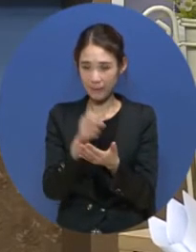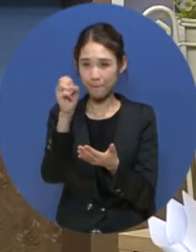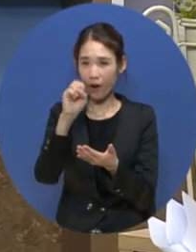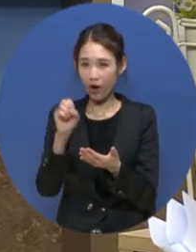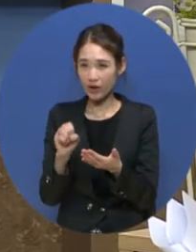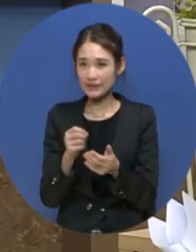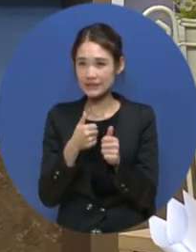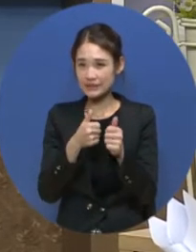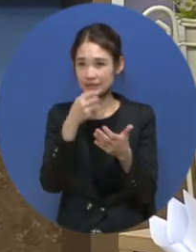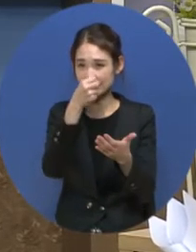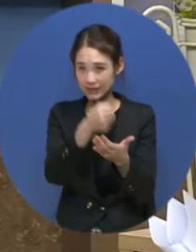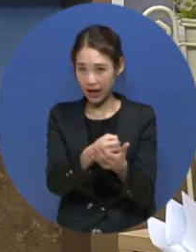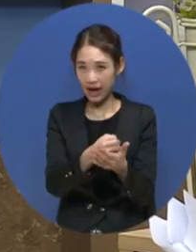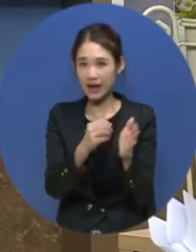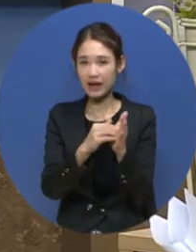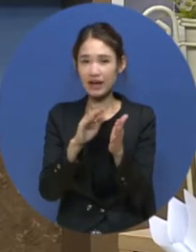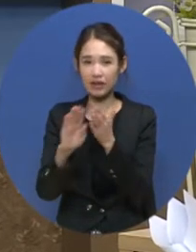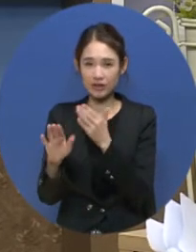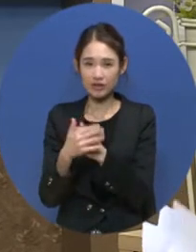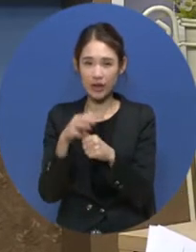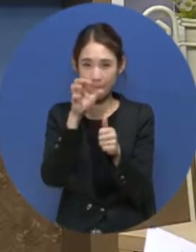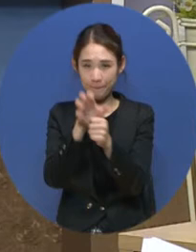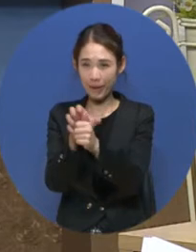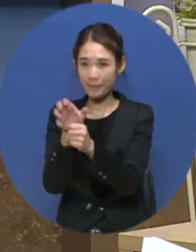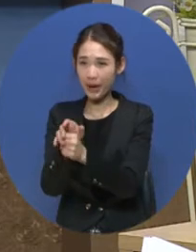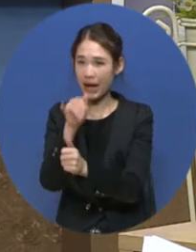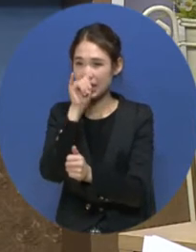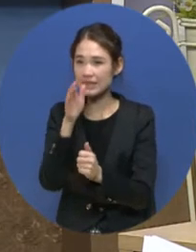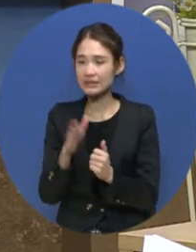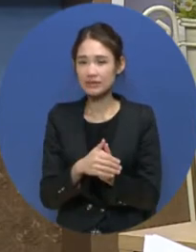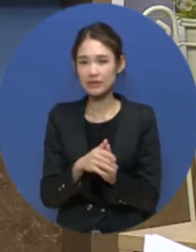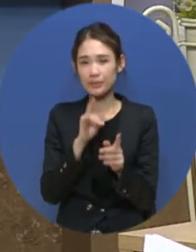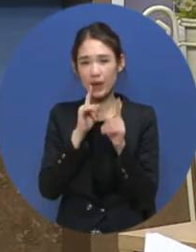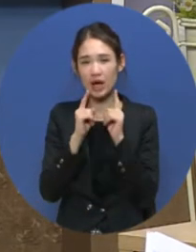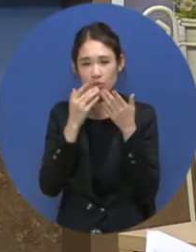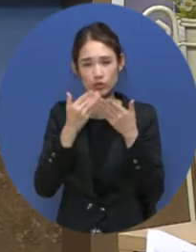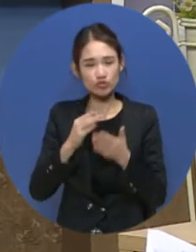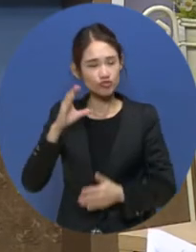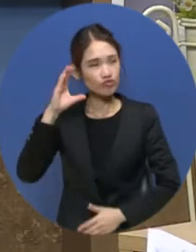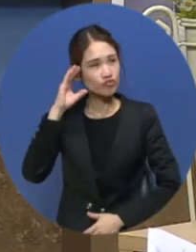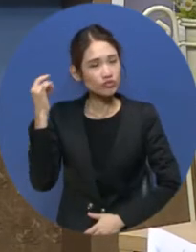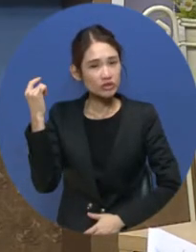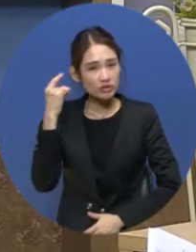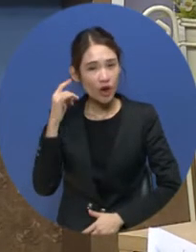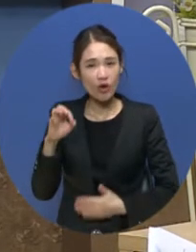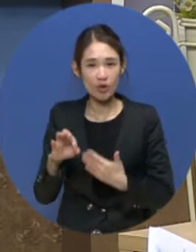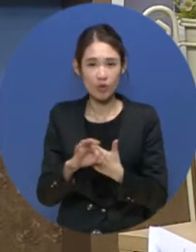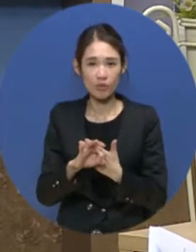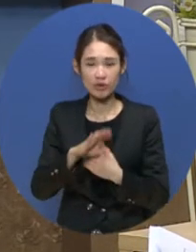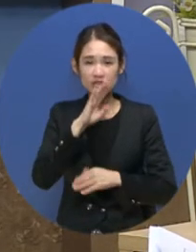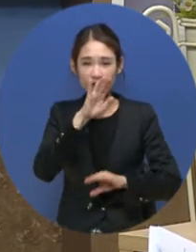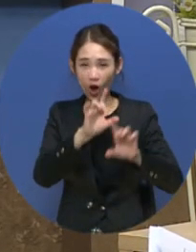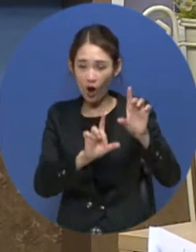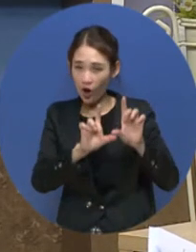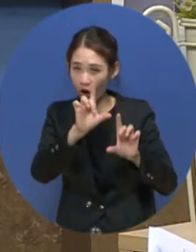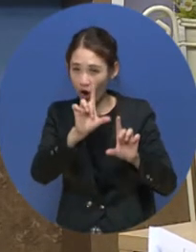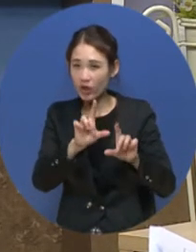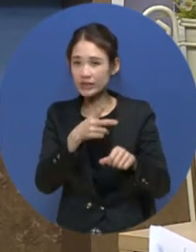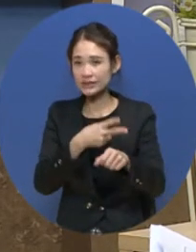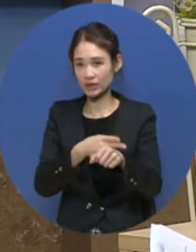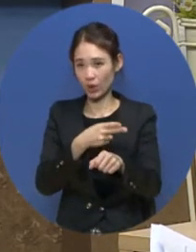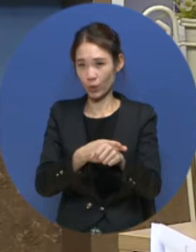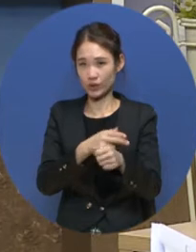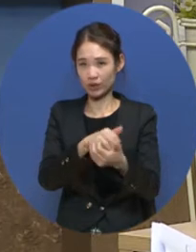네. 이 교사 배치가 이루어지는 것인데 네. 말씀하신 내용을 들어보면은 현실상 이